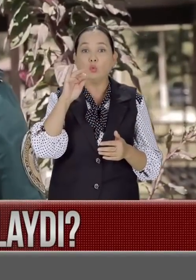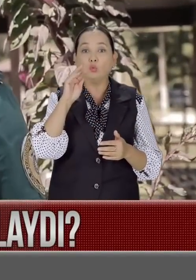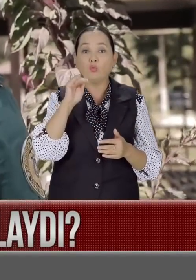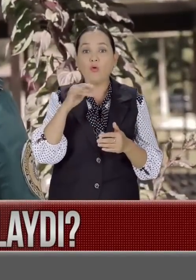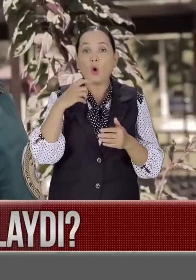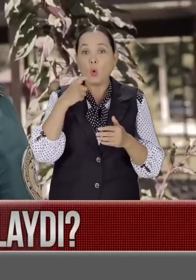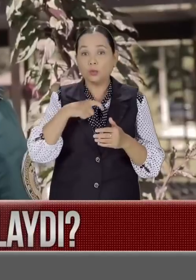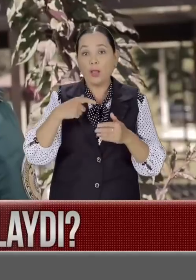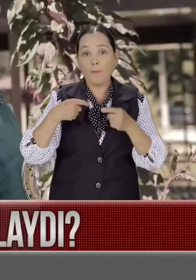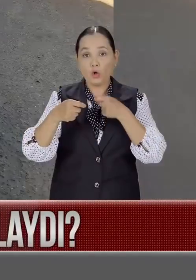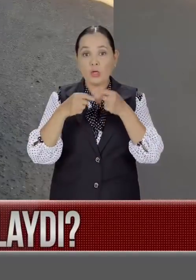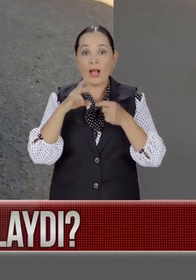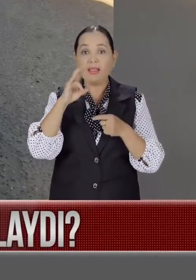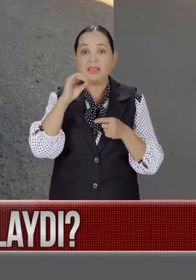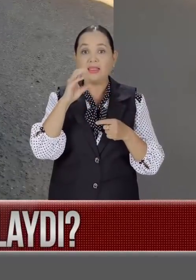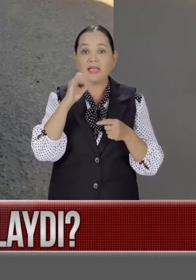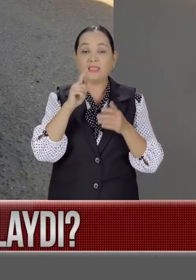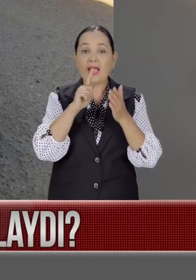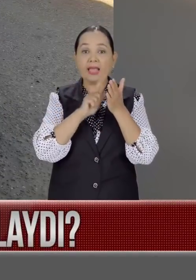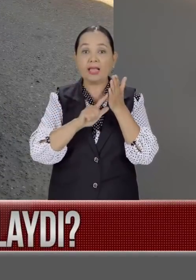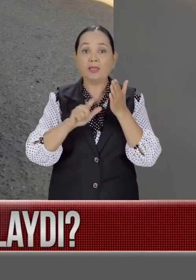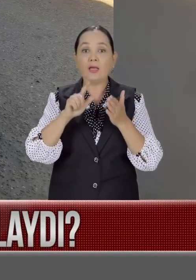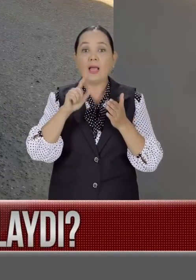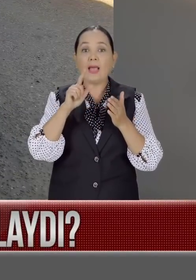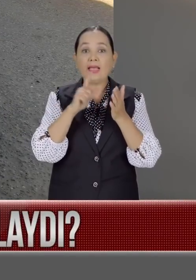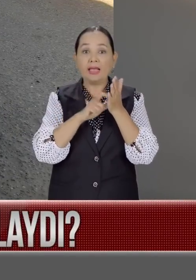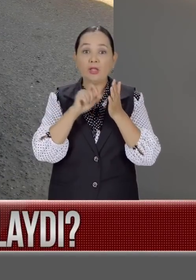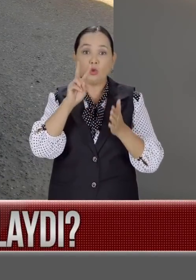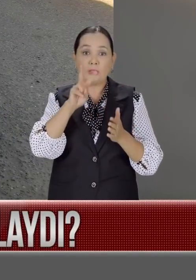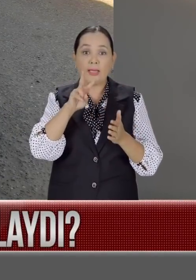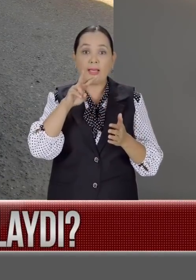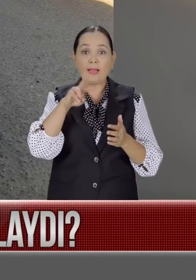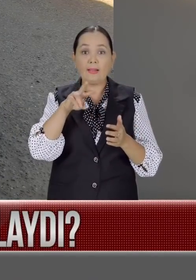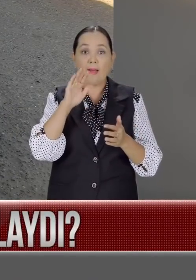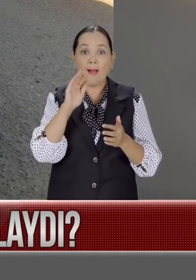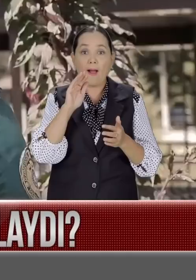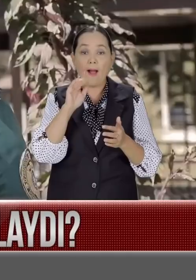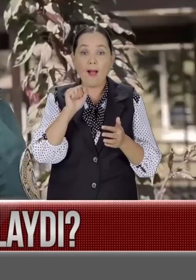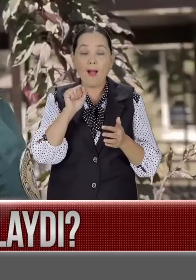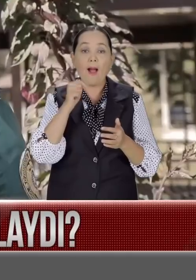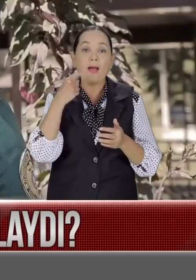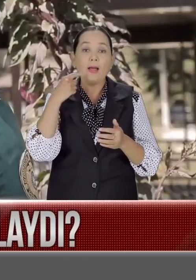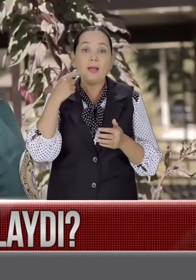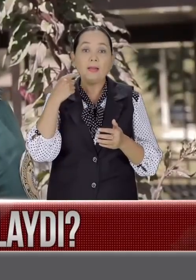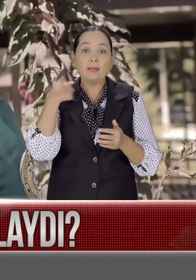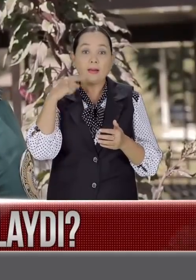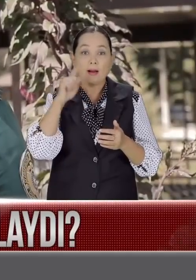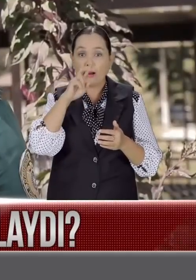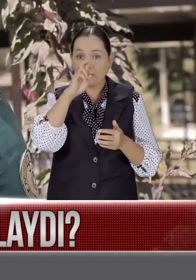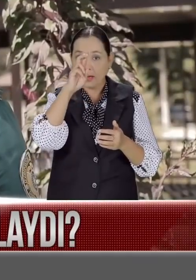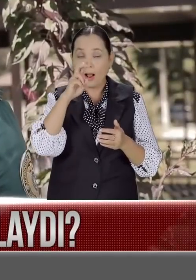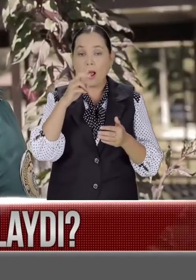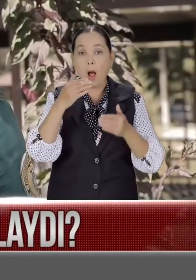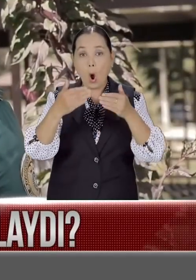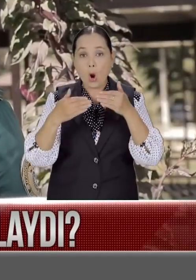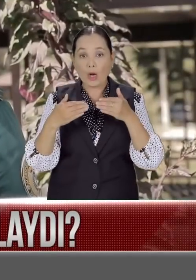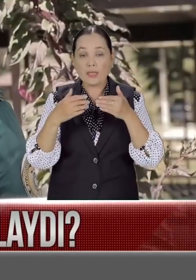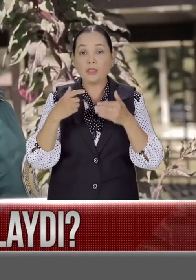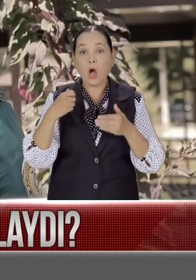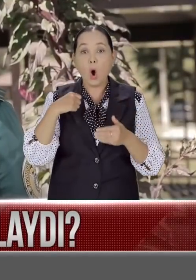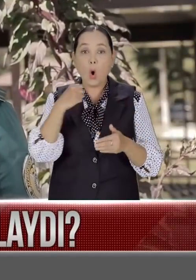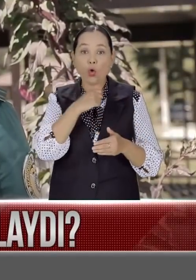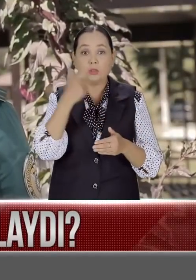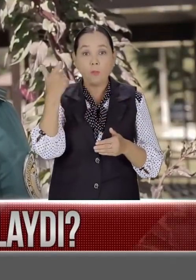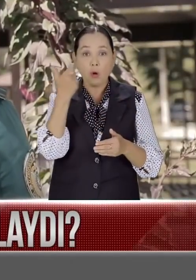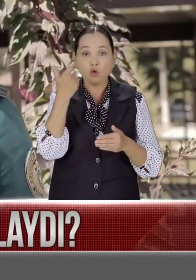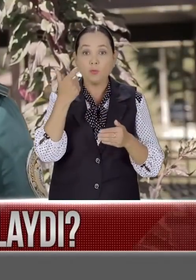o'zining boshqaruvida bo'lgan Nexia rusumli 70H207 LA davlat raqamli transport vositasini orqa davlat raqami belgisini o'z